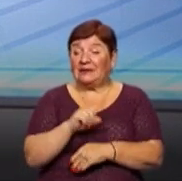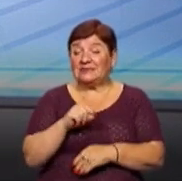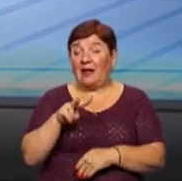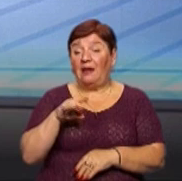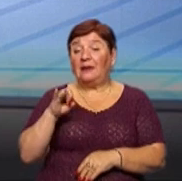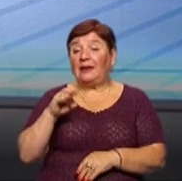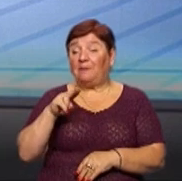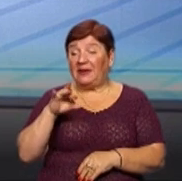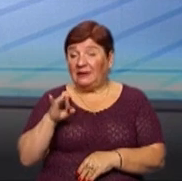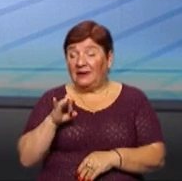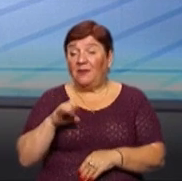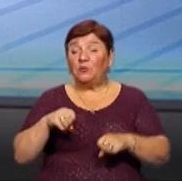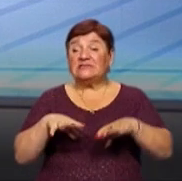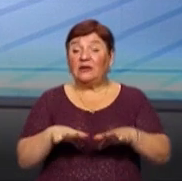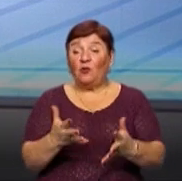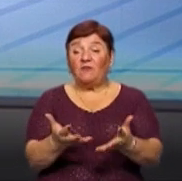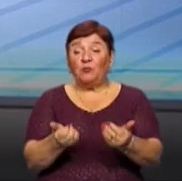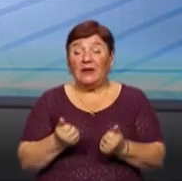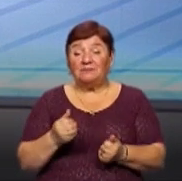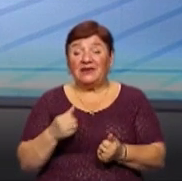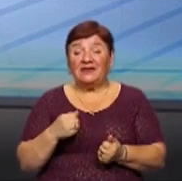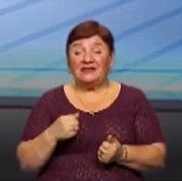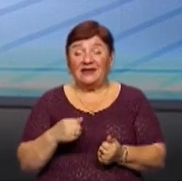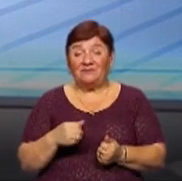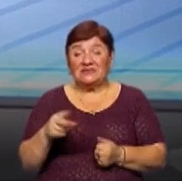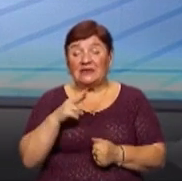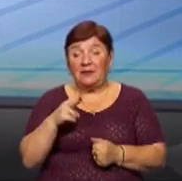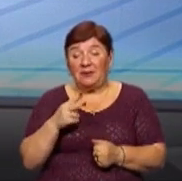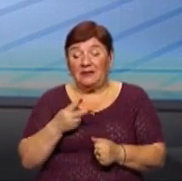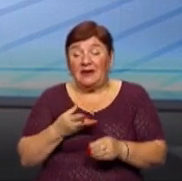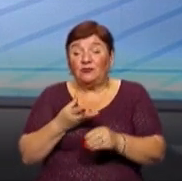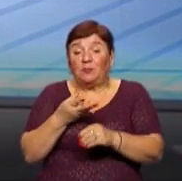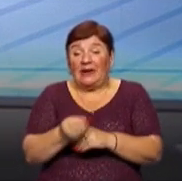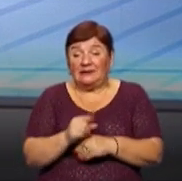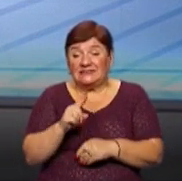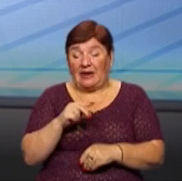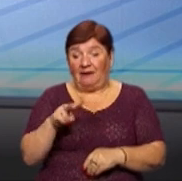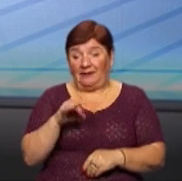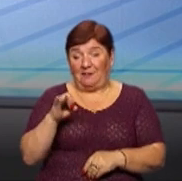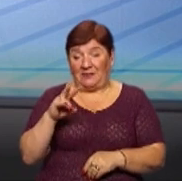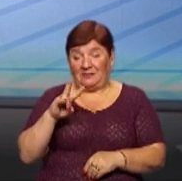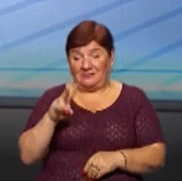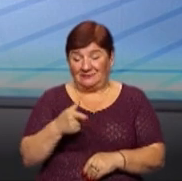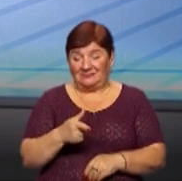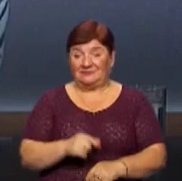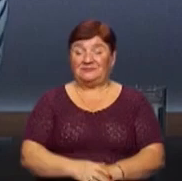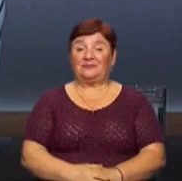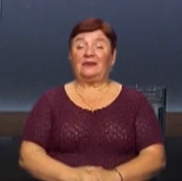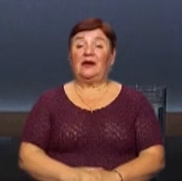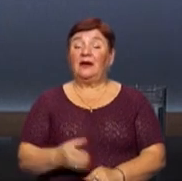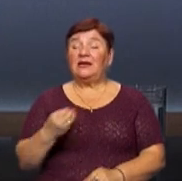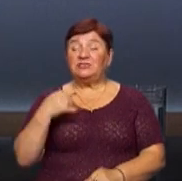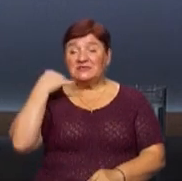кажете, постанова була прийнята у липні місяці, то в серпні ми робили доплату за попередній місяць. У нас є телефонний дзвіночок. Пані Анастасія, давайте